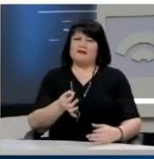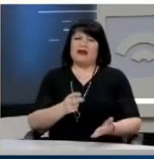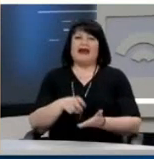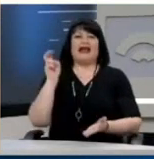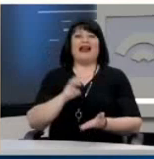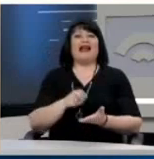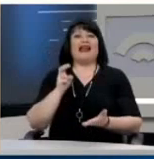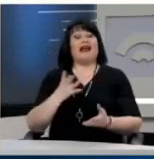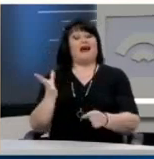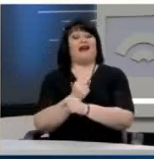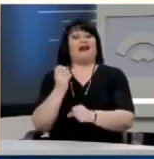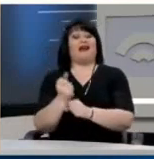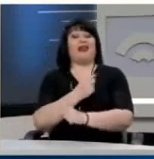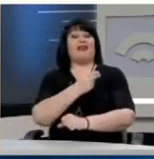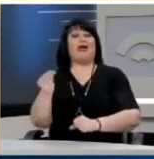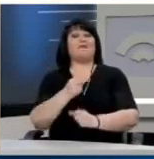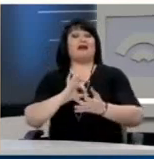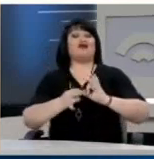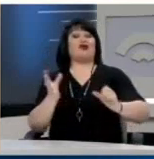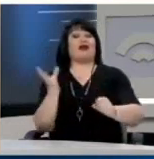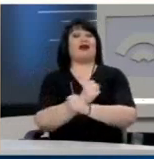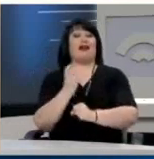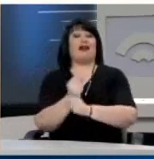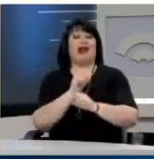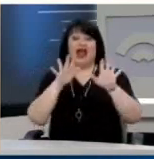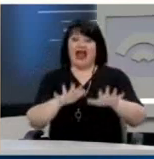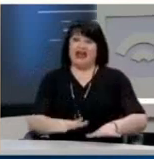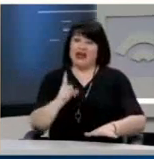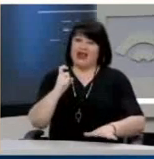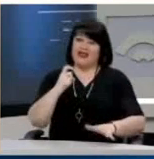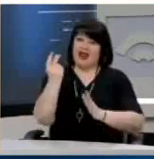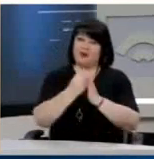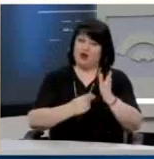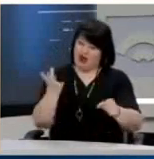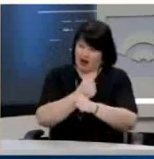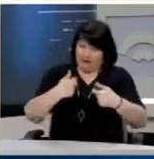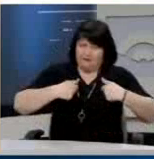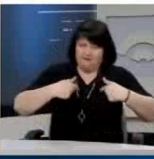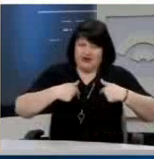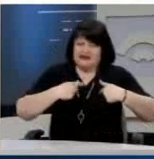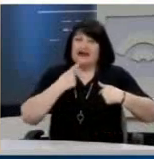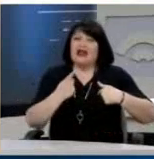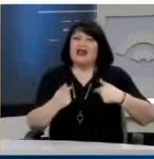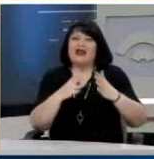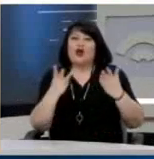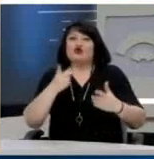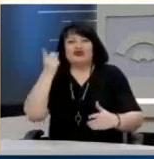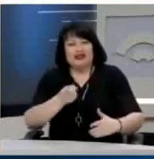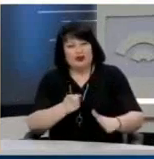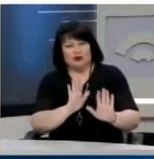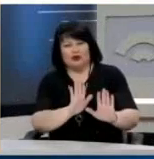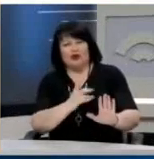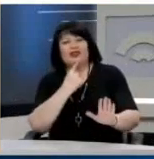τύπου success story. Δεν βγήκαμε ποτέ εμείς με την ανεργία να έχει πέσει 10 μονάδες και είναι δικό μας κατόρθωμα, αλλά είναι στο 18%.